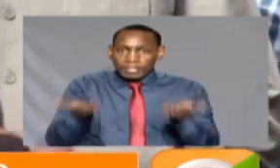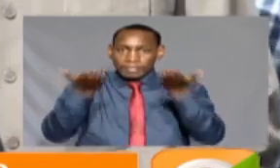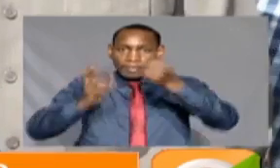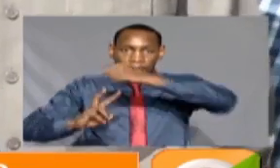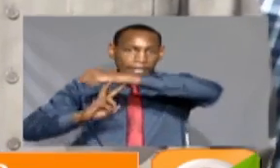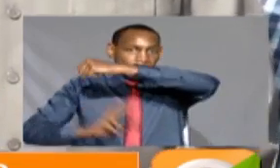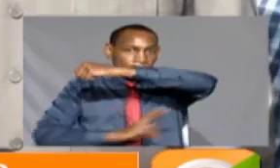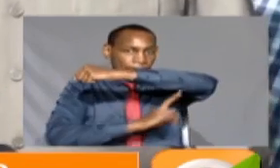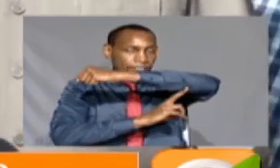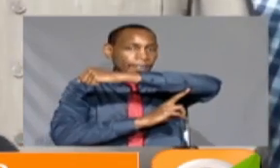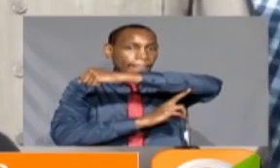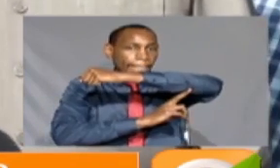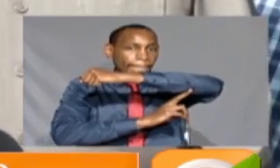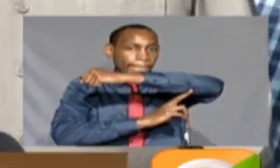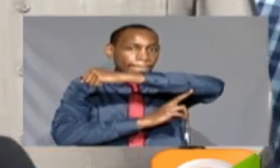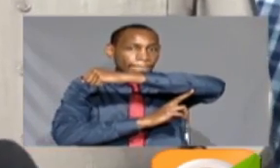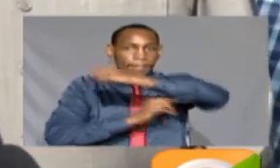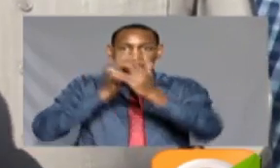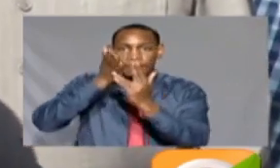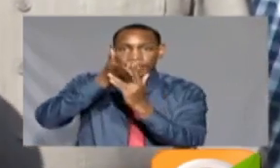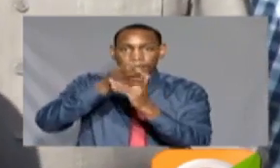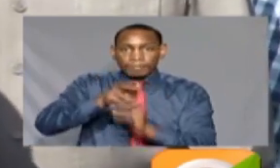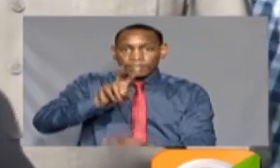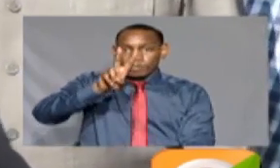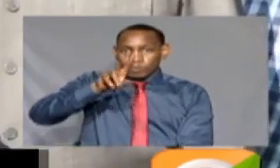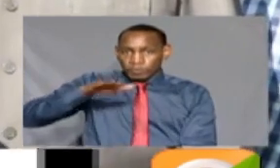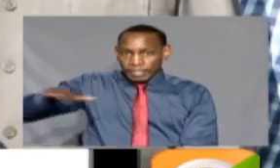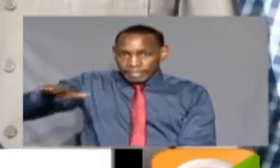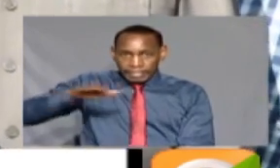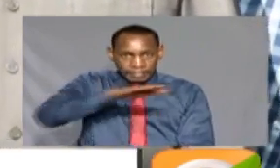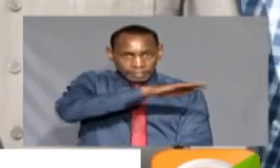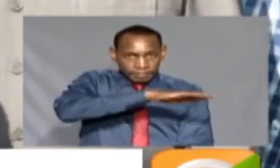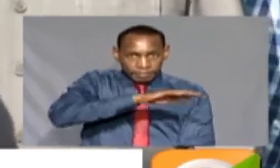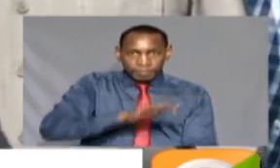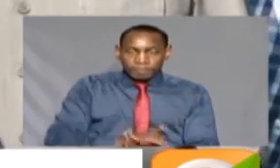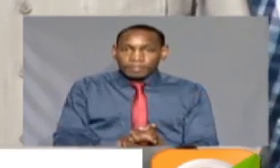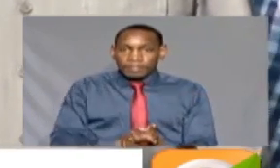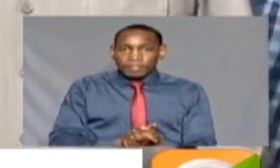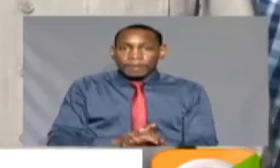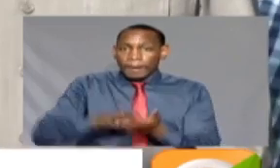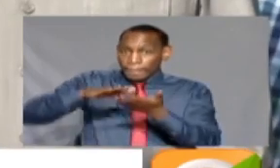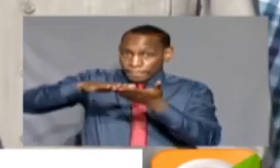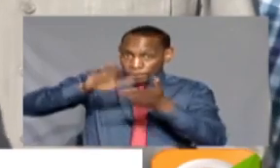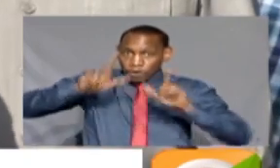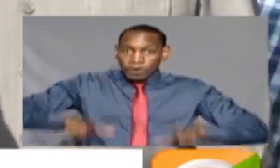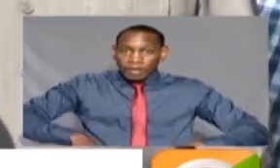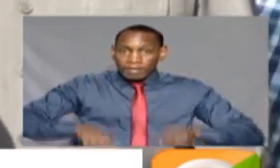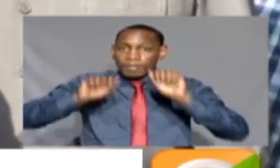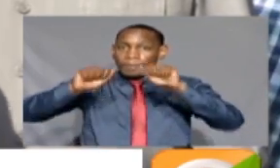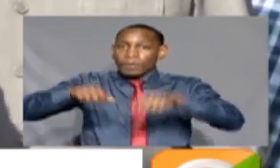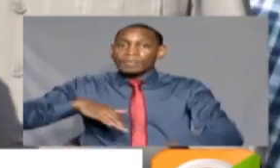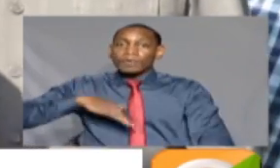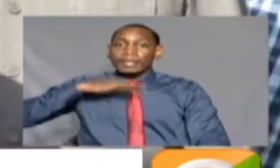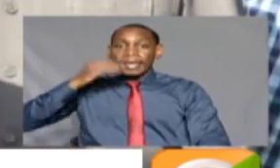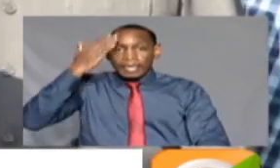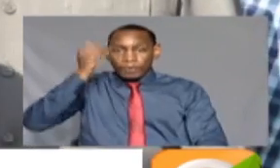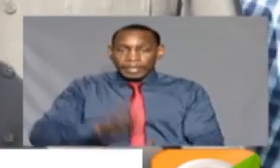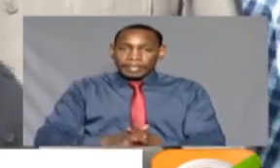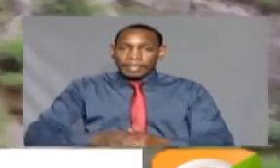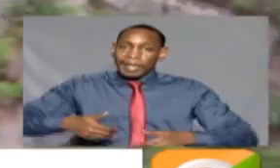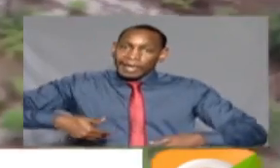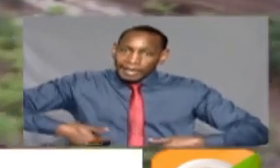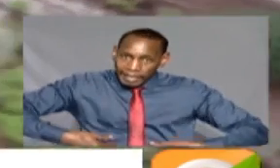bridge between the two Kutulos, more lives will be lost as a result of